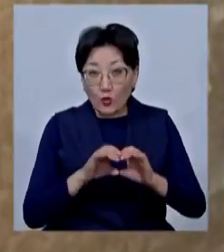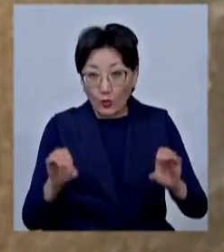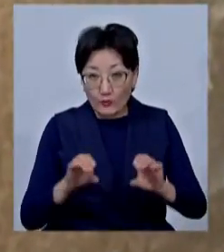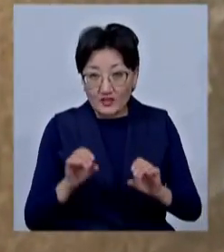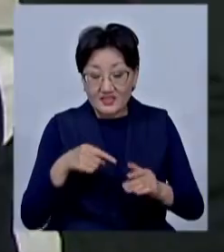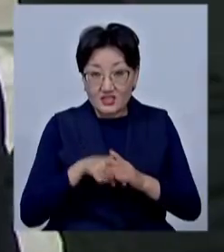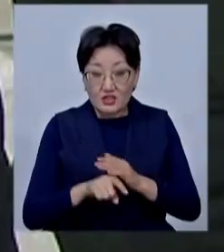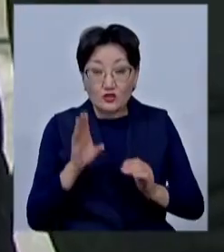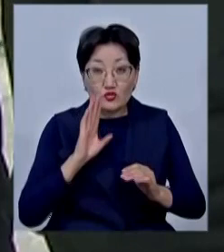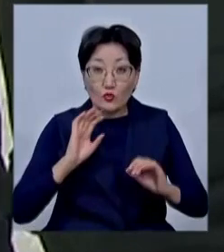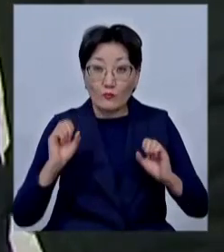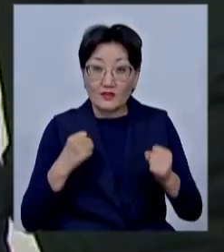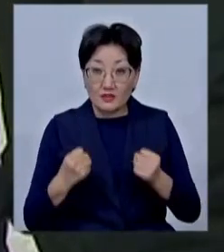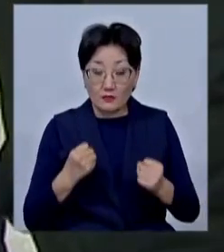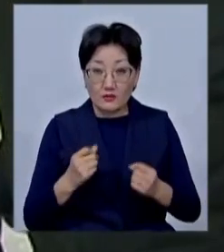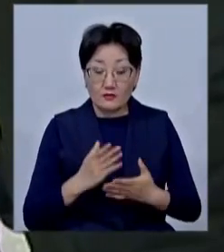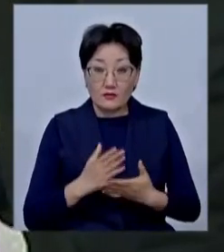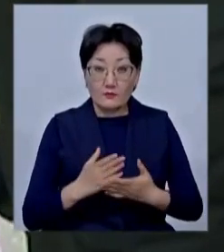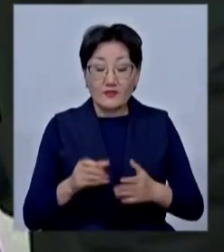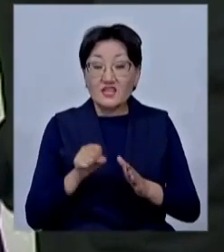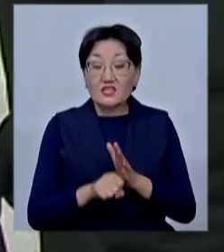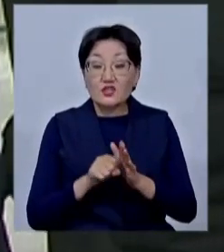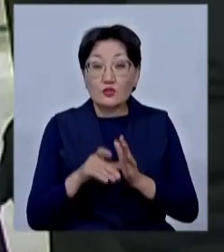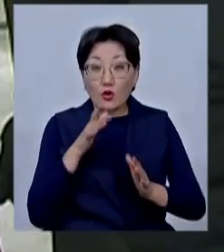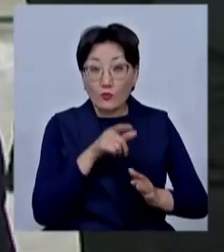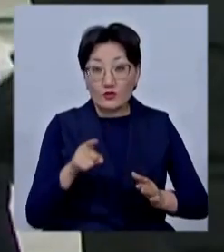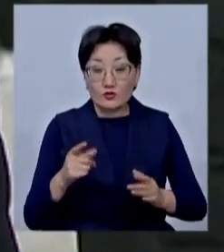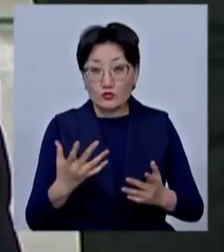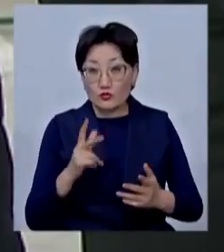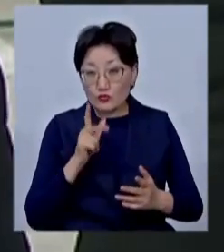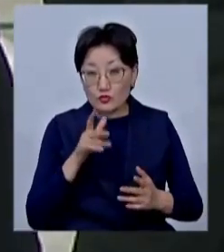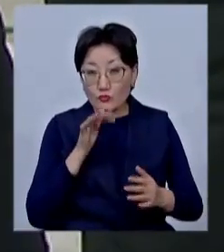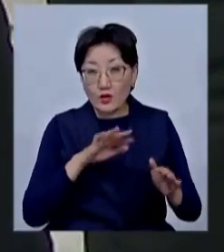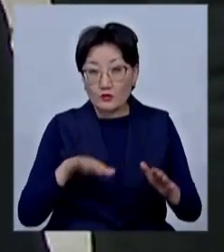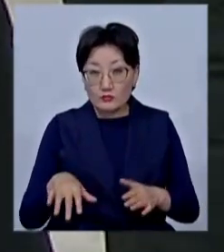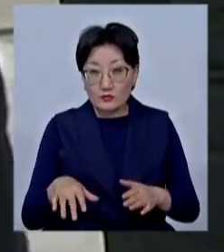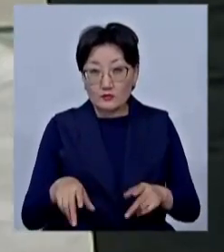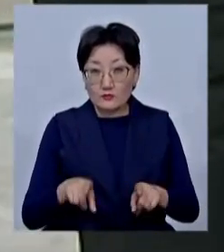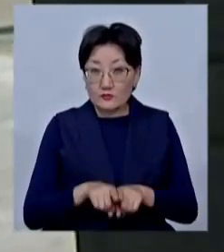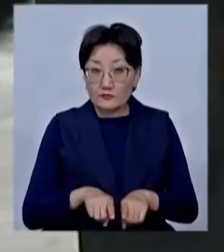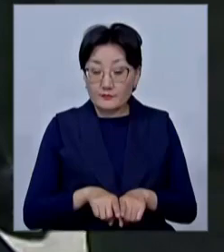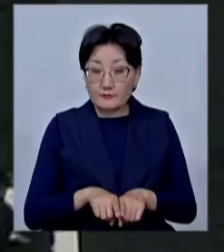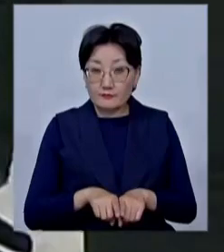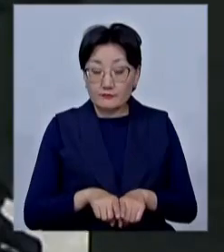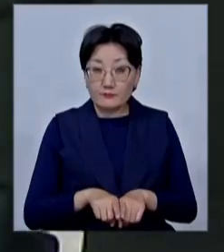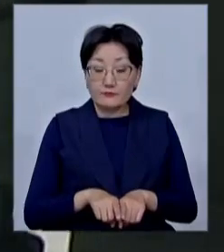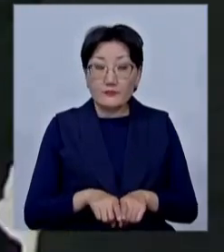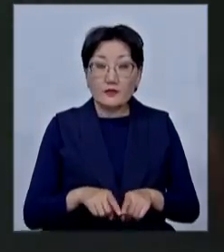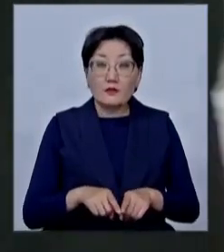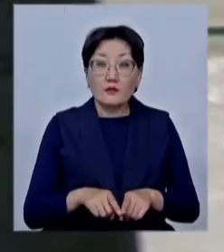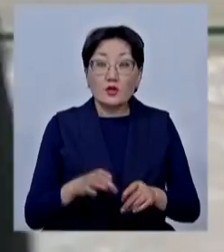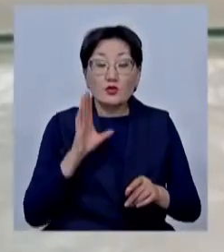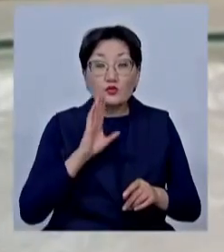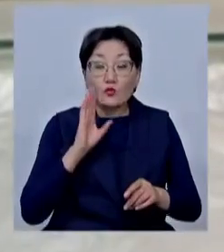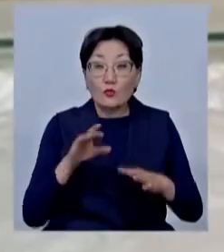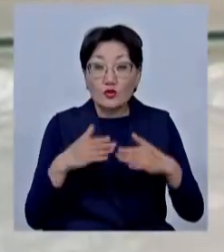қалған. Міне қыста неше жыл болды уже? 3 жыл ма, 4 жыл ма? Суымыз жоқ,